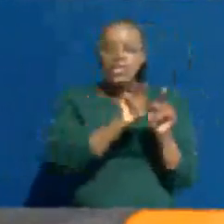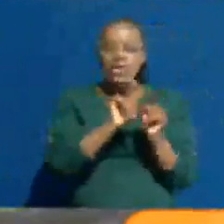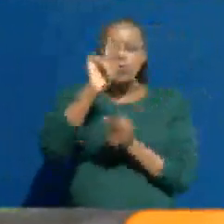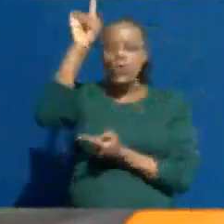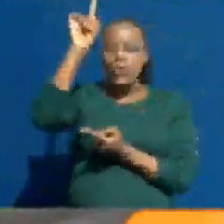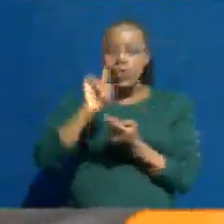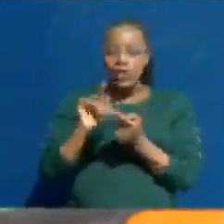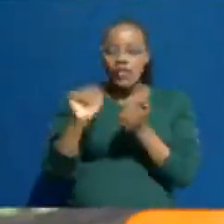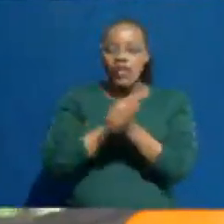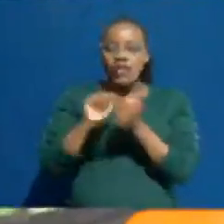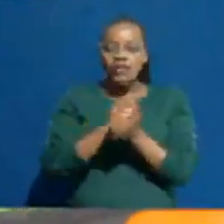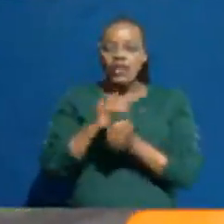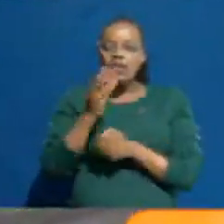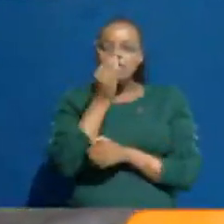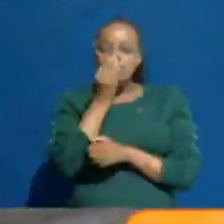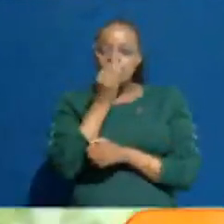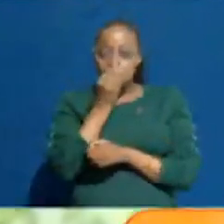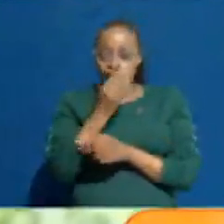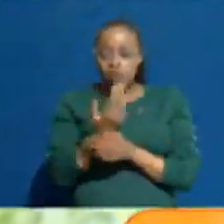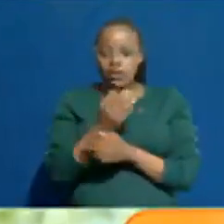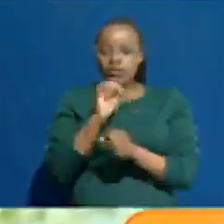kupunguza uharibifu wa chakula kwa